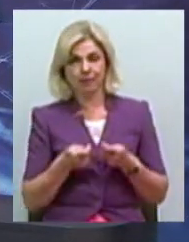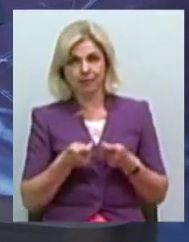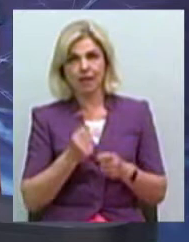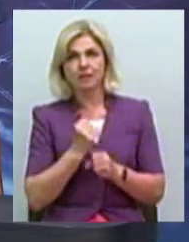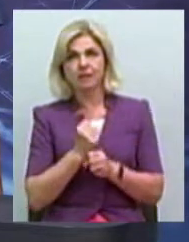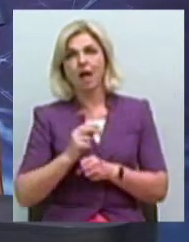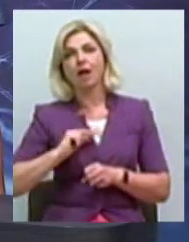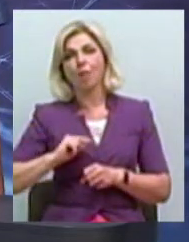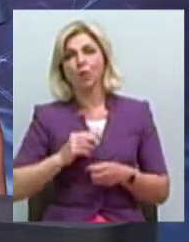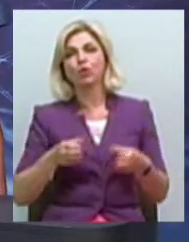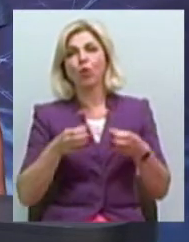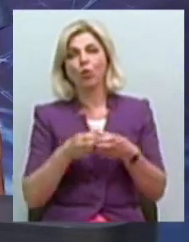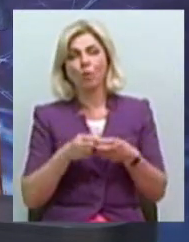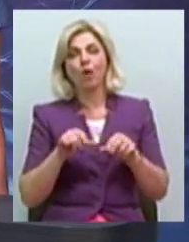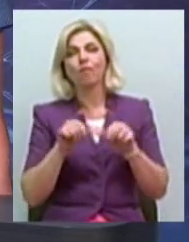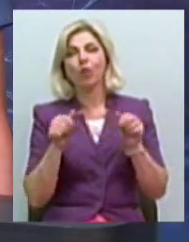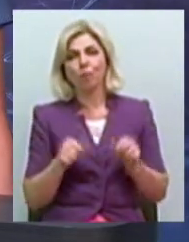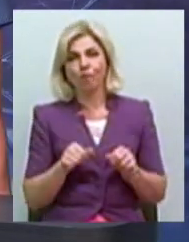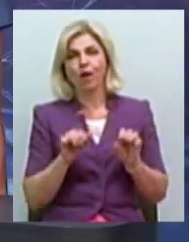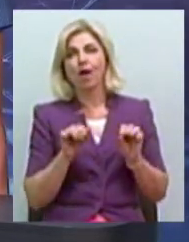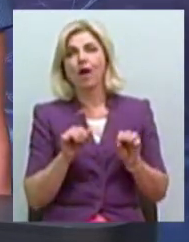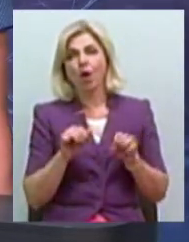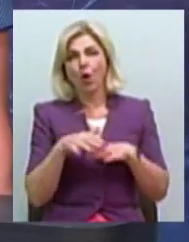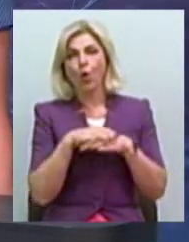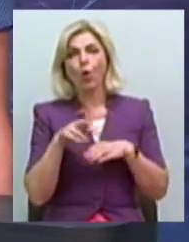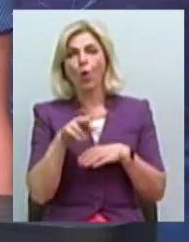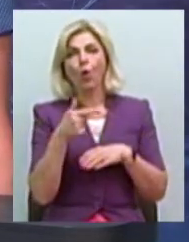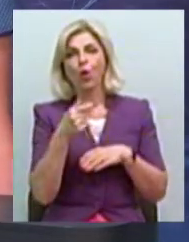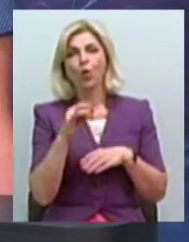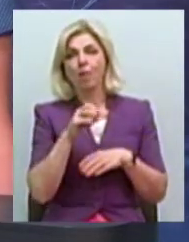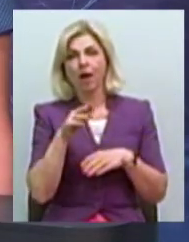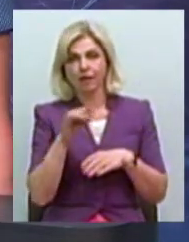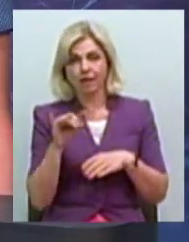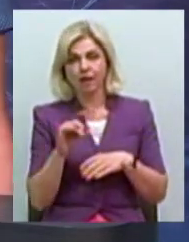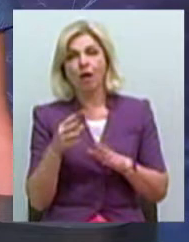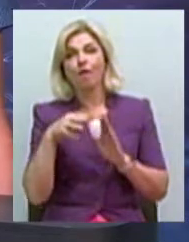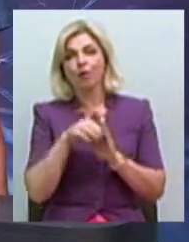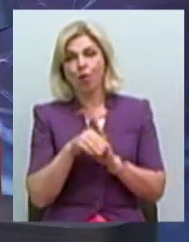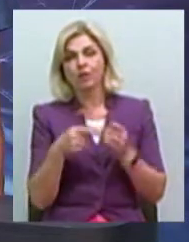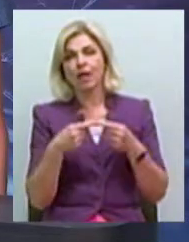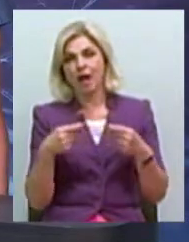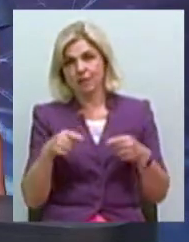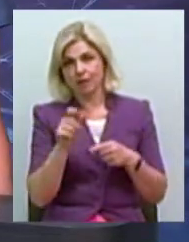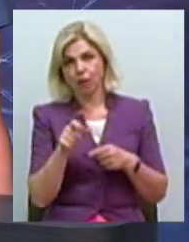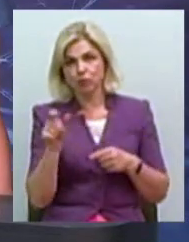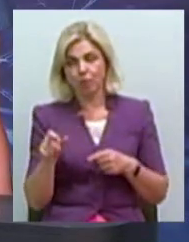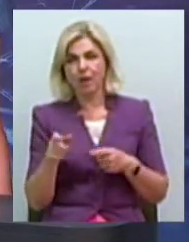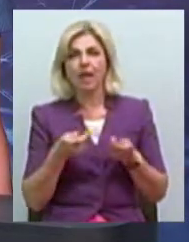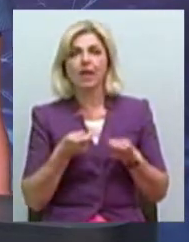робоча група по формуванню спроможних громад, в яку входять різні особи. Це